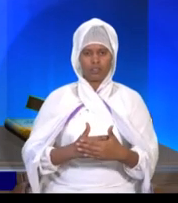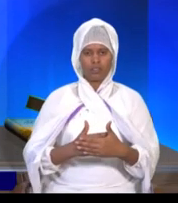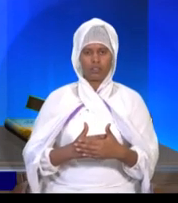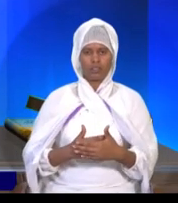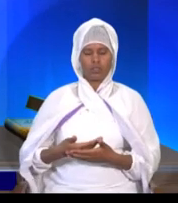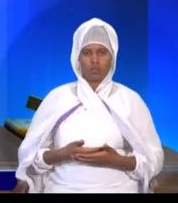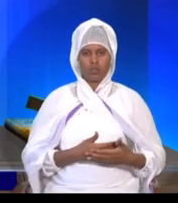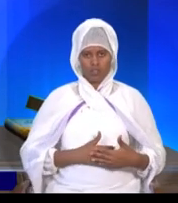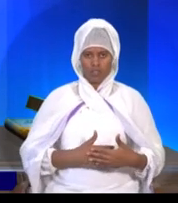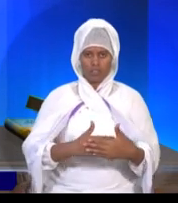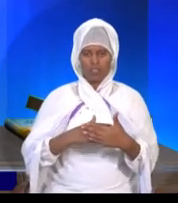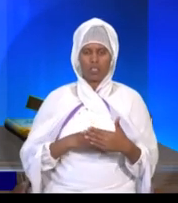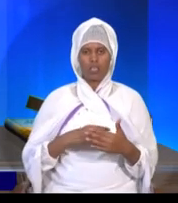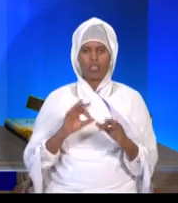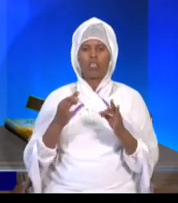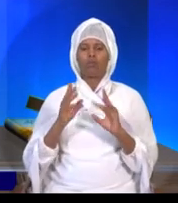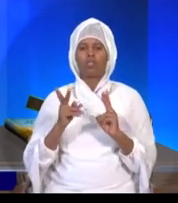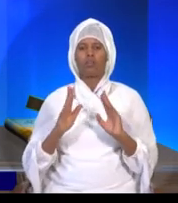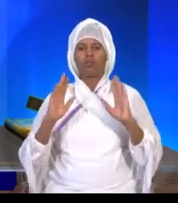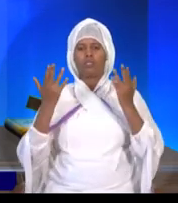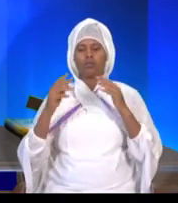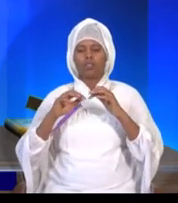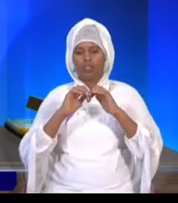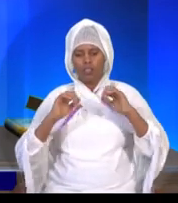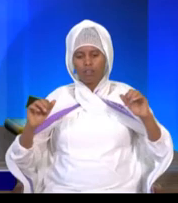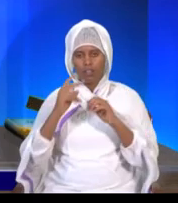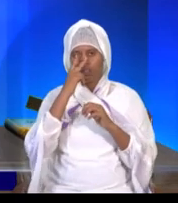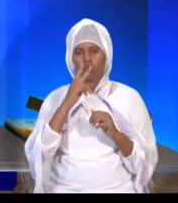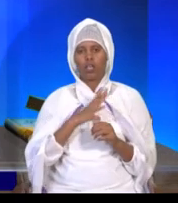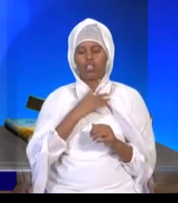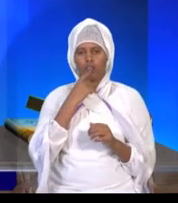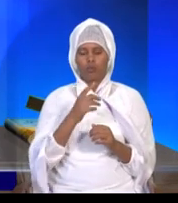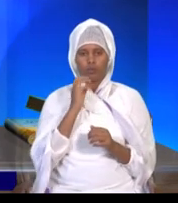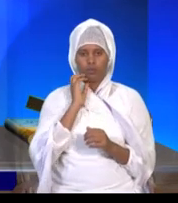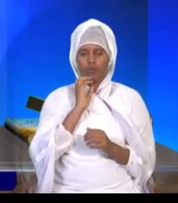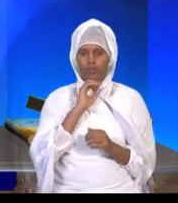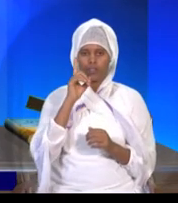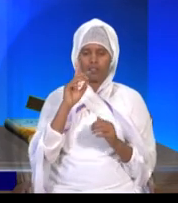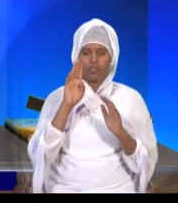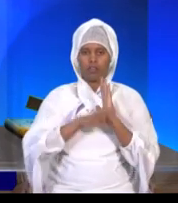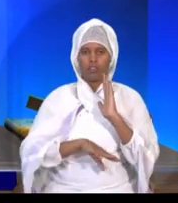ፆርሲ እቲ ህፃን ኣብ ማህፀና ከመይ ኢሉ ከም ዝቕመጥ ከፊተ ከብዳ ክሪኦ ኣለኒ